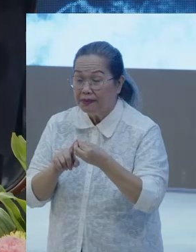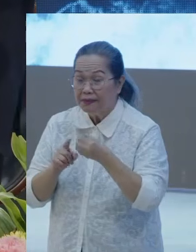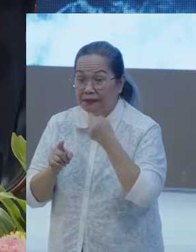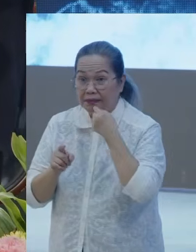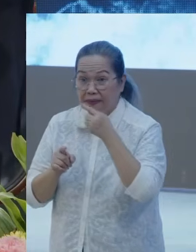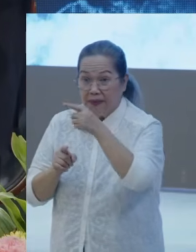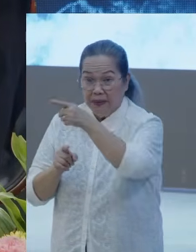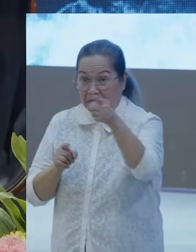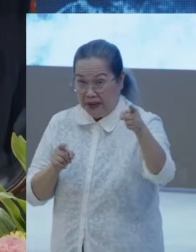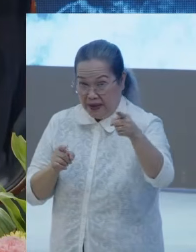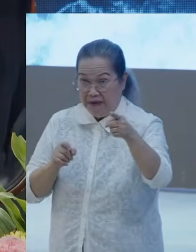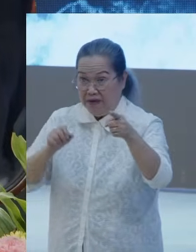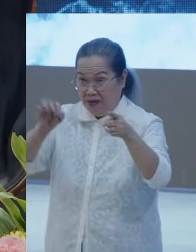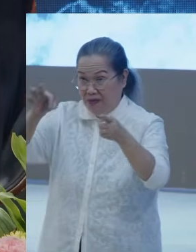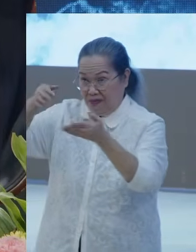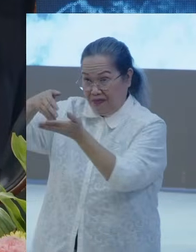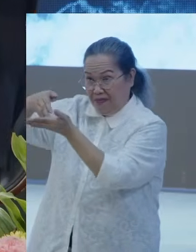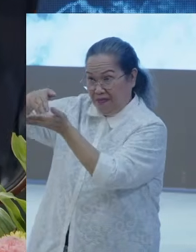If you reject Christ,